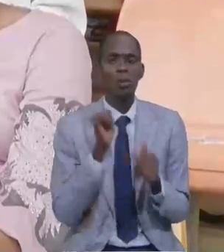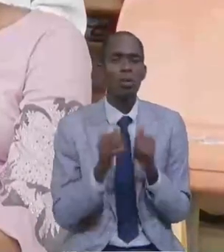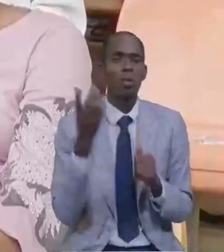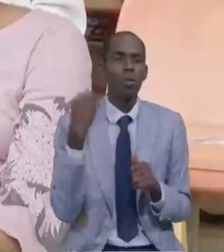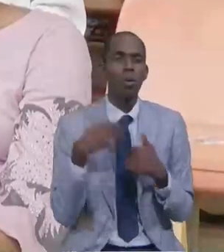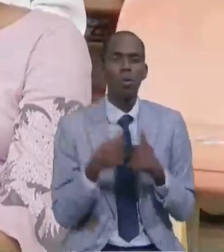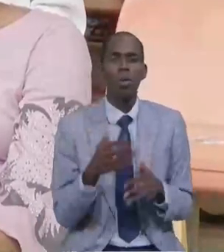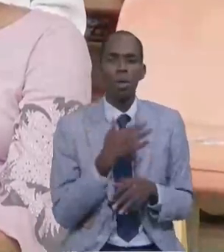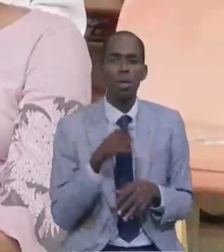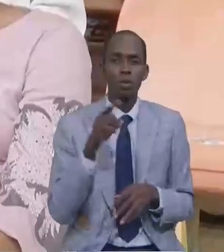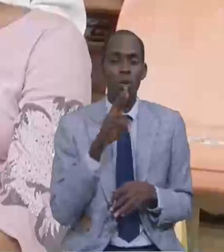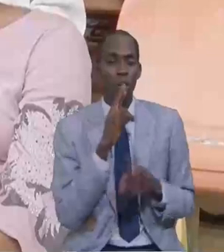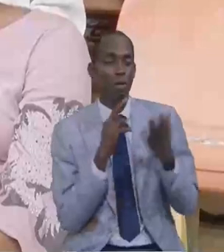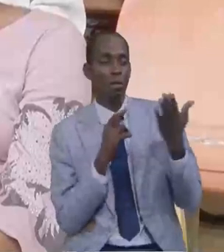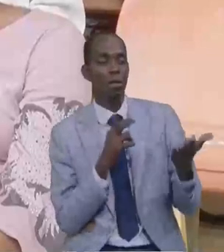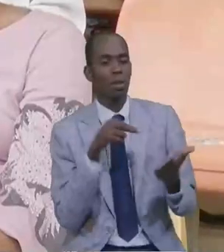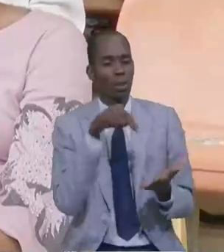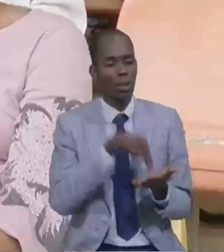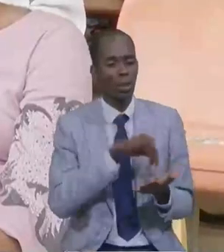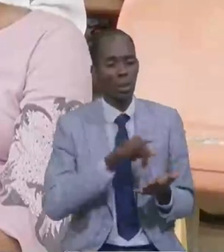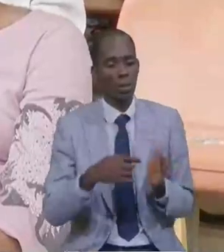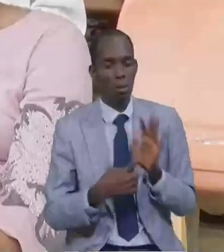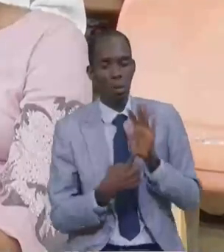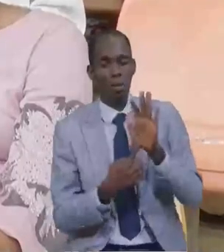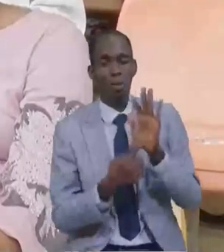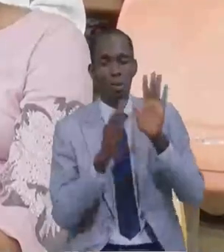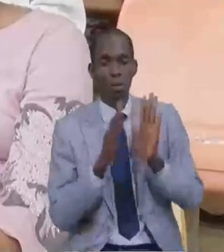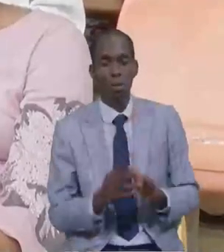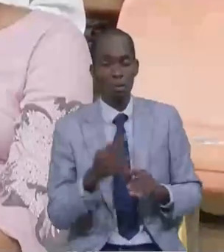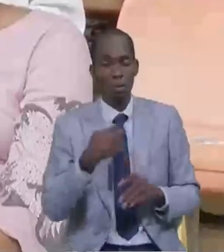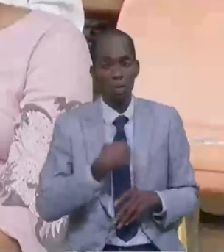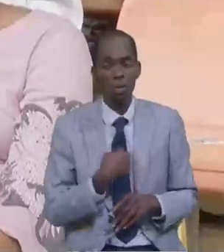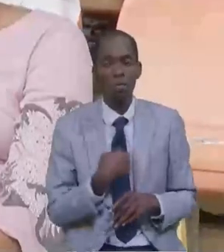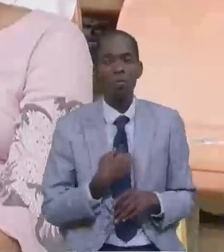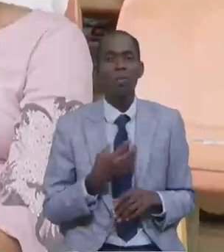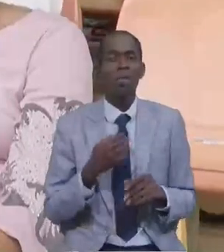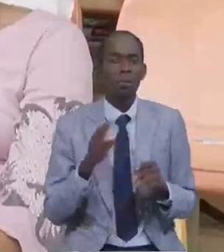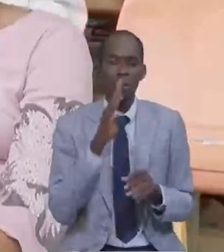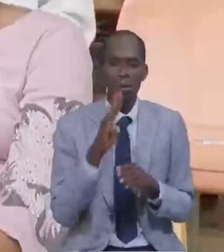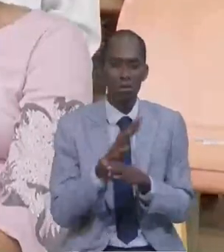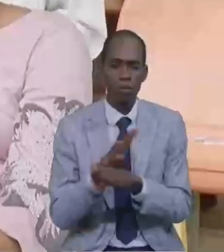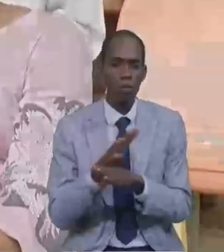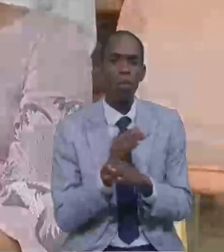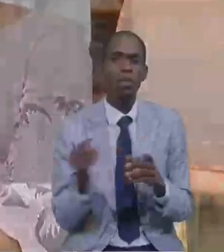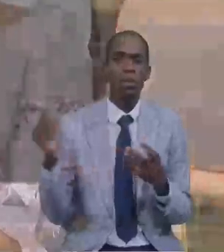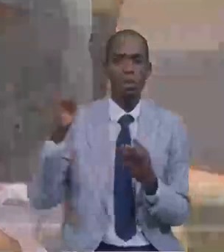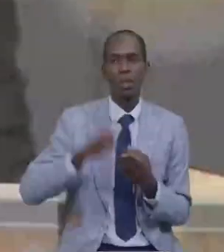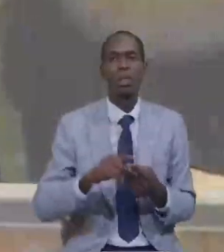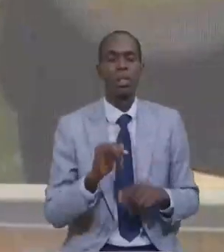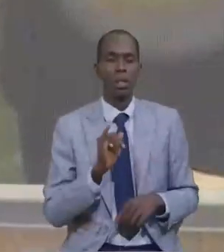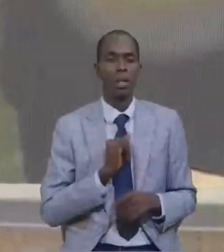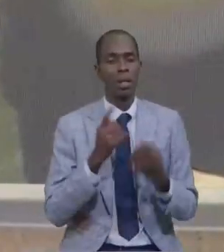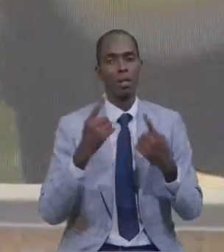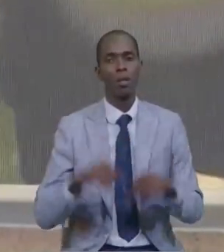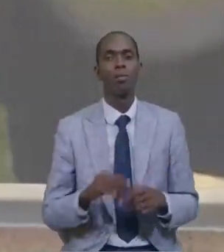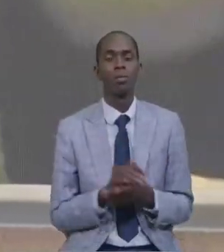me représentant, faites-les valoir jusqu'à ce que je vienne. Quand nous disons qu'il y a le service, ça veut dire